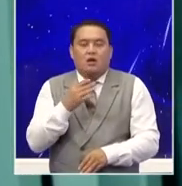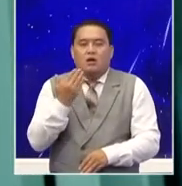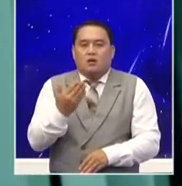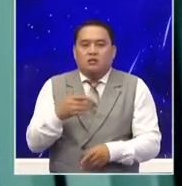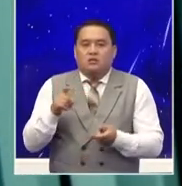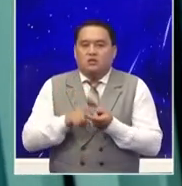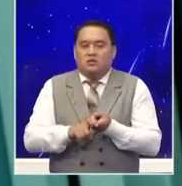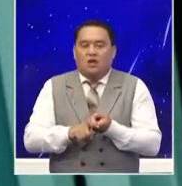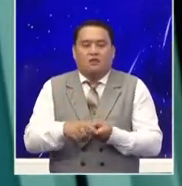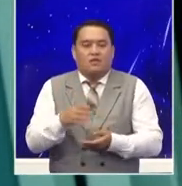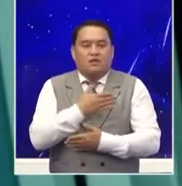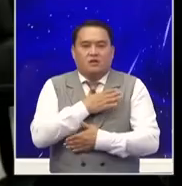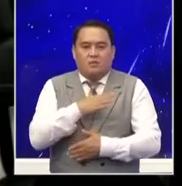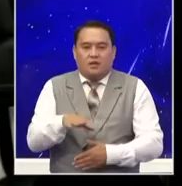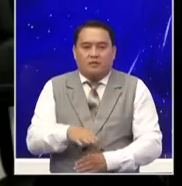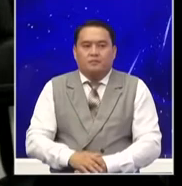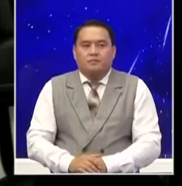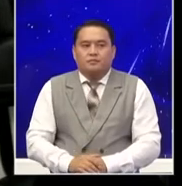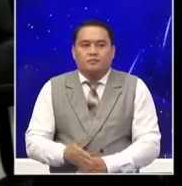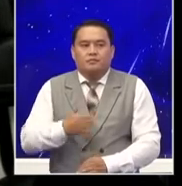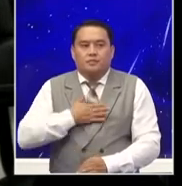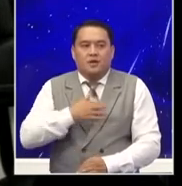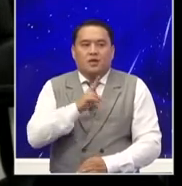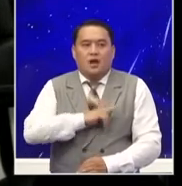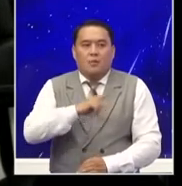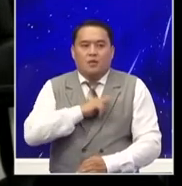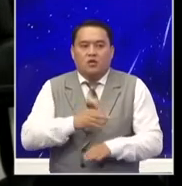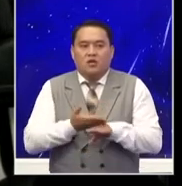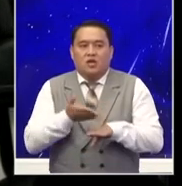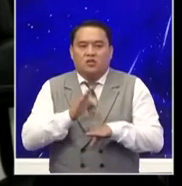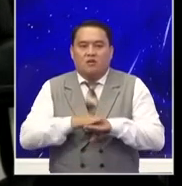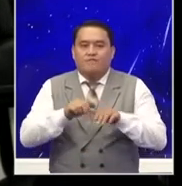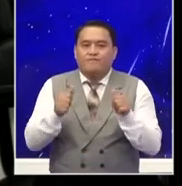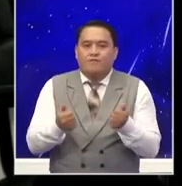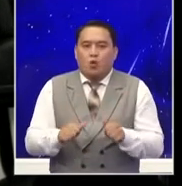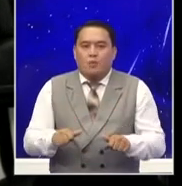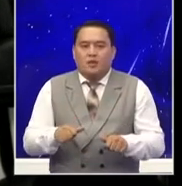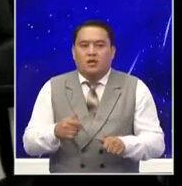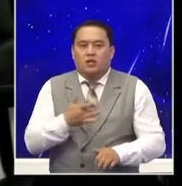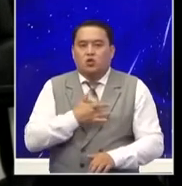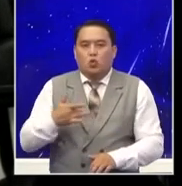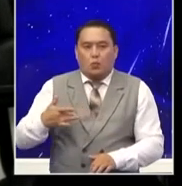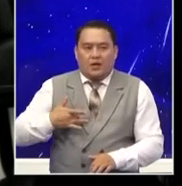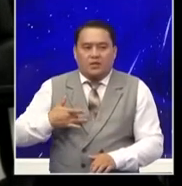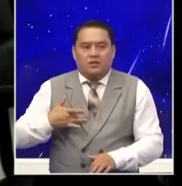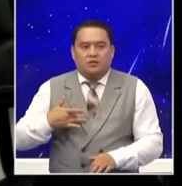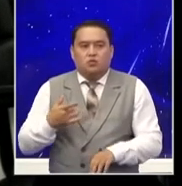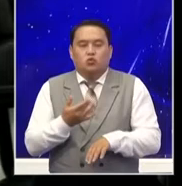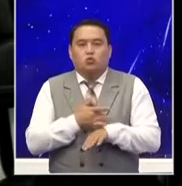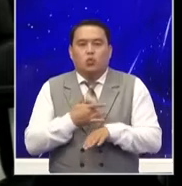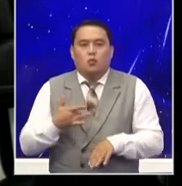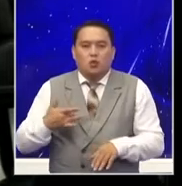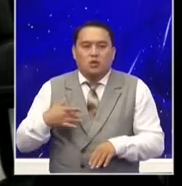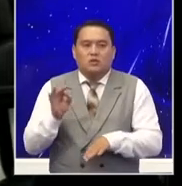не заразился COVID-19. Мы работаем с тяжеленными формами туберкулеза, заразными формами